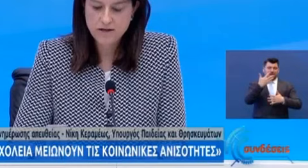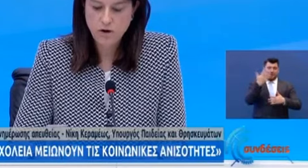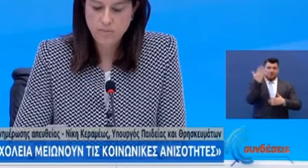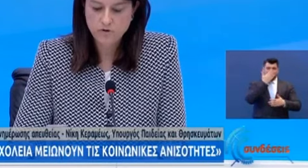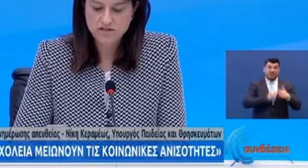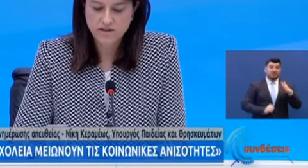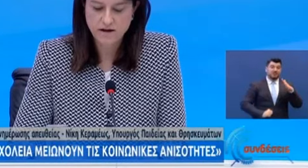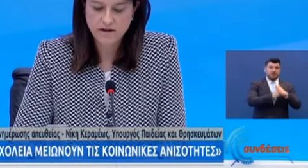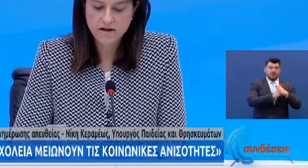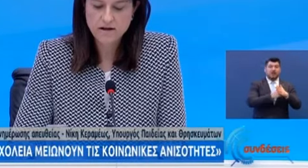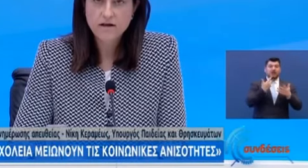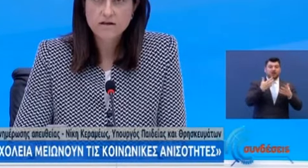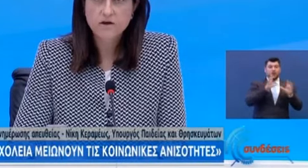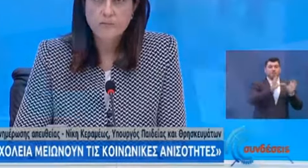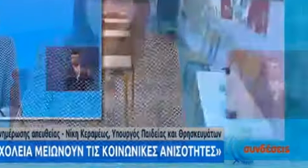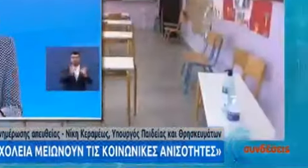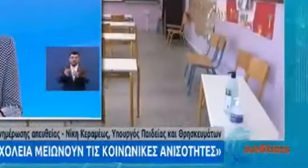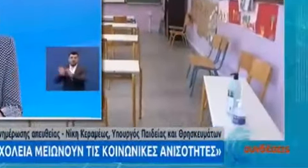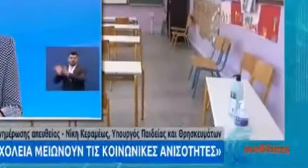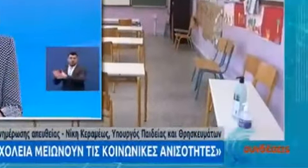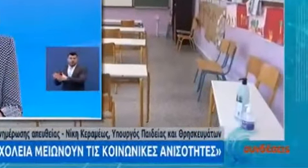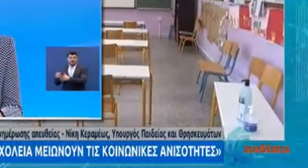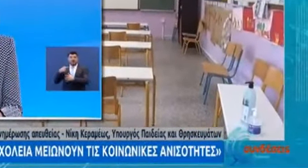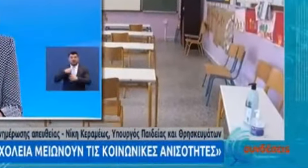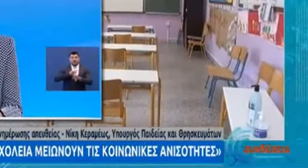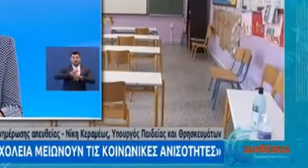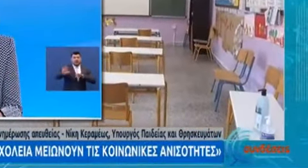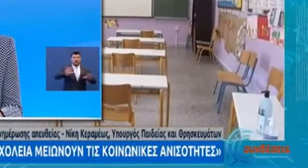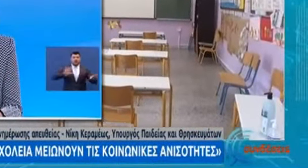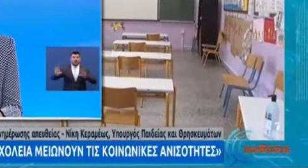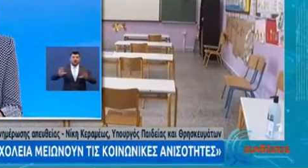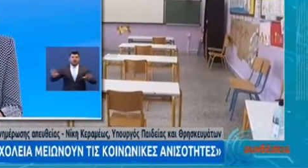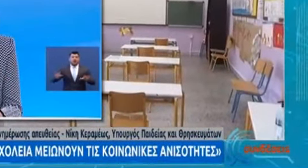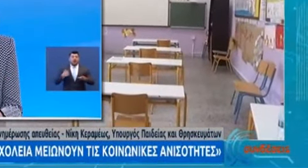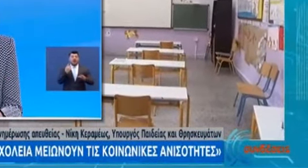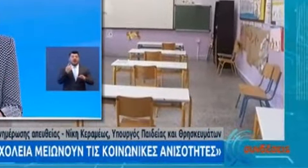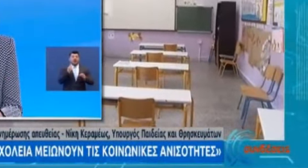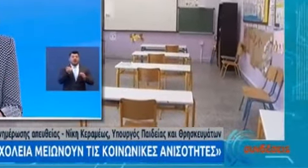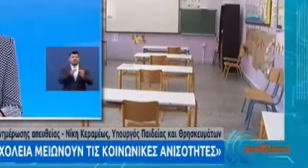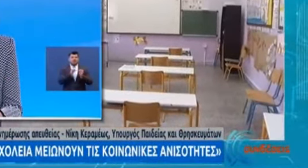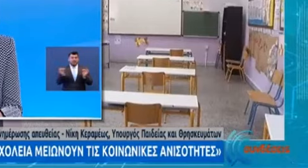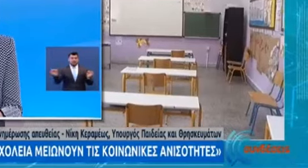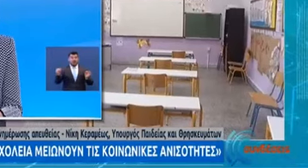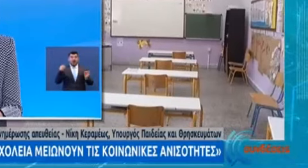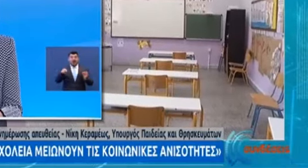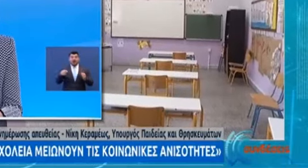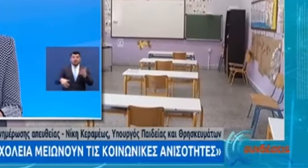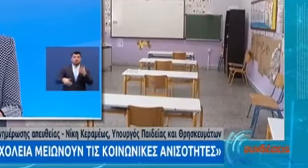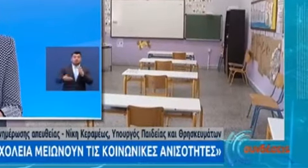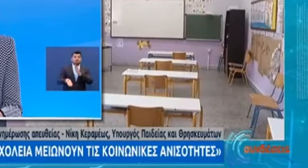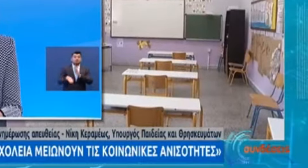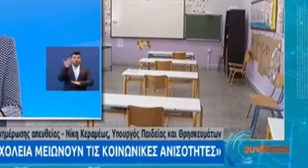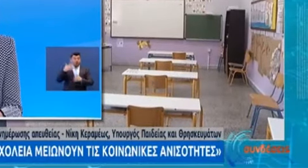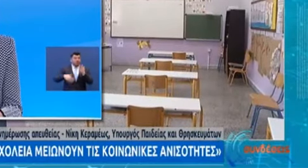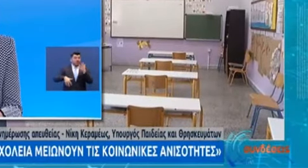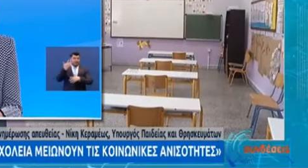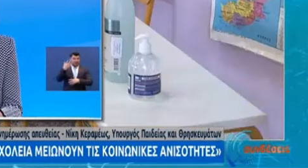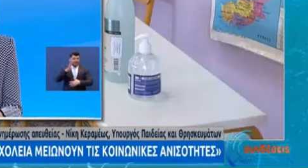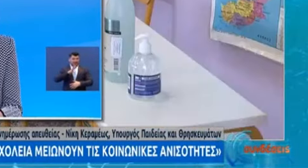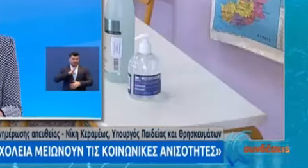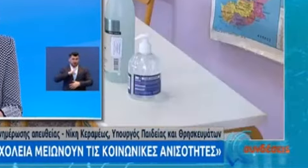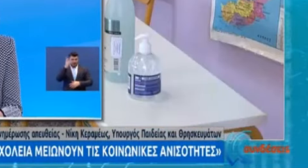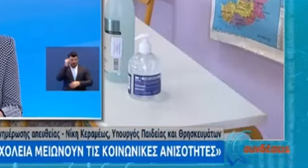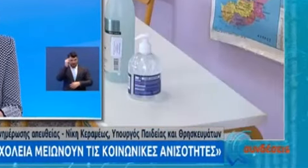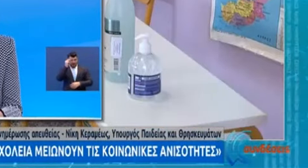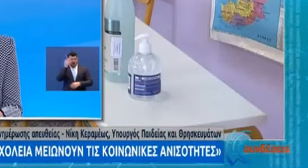1,5 μέτρο απόσταση στα θρανία τα οποία θα έχουν τον ίδιο προσανατολισμό. Αν οι μαθητές υπερβαίνουν τους 15 τότε το τμήμα θα διαιρείται